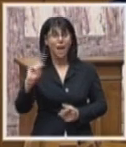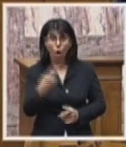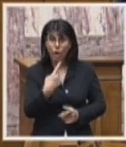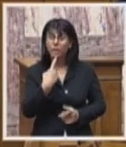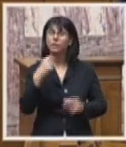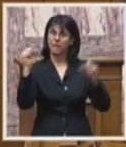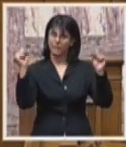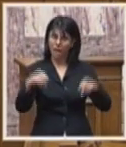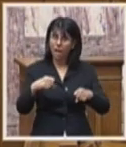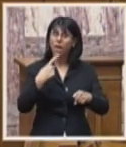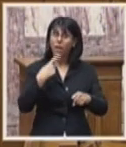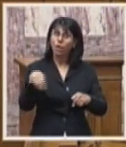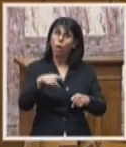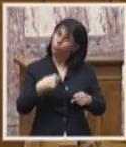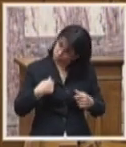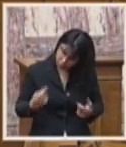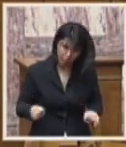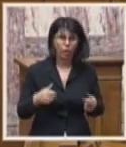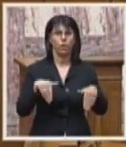πέρα. Να το κάνουμε.